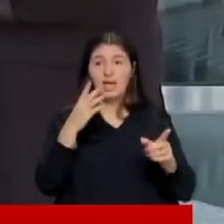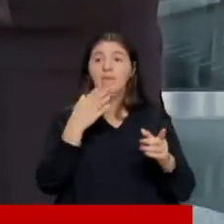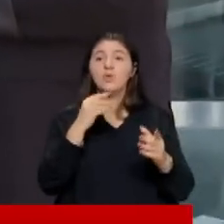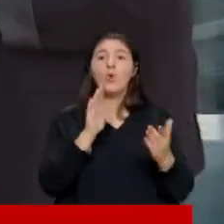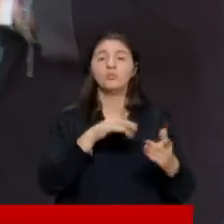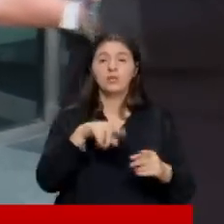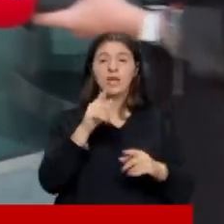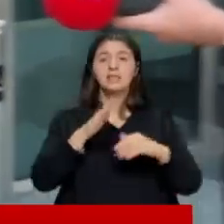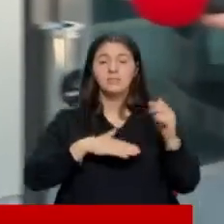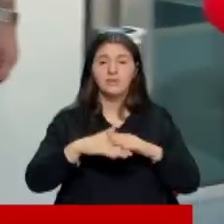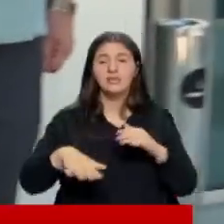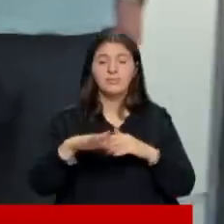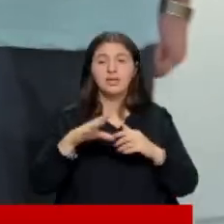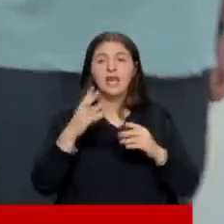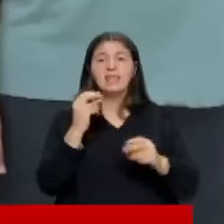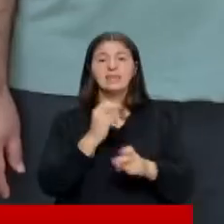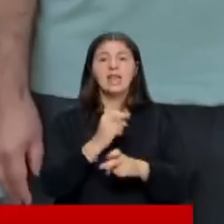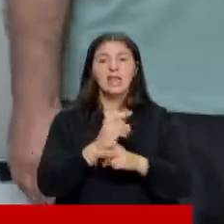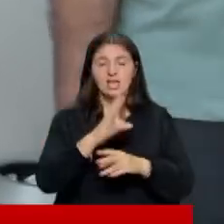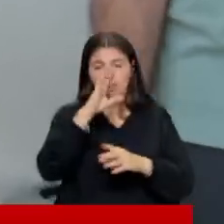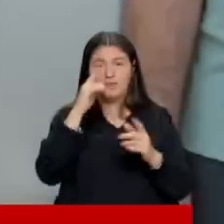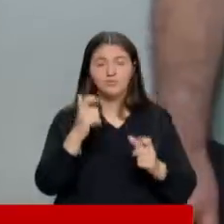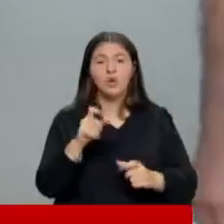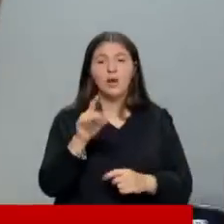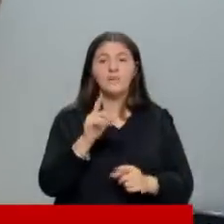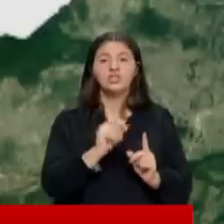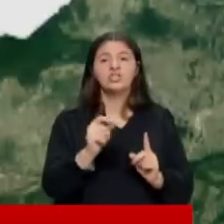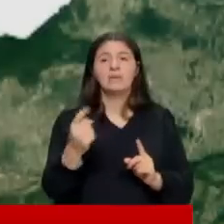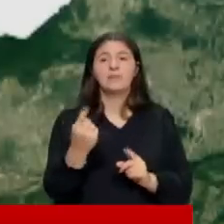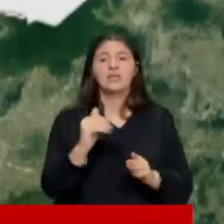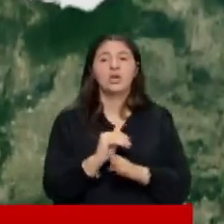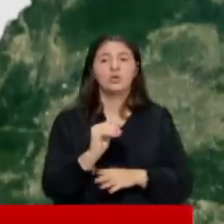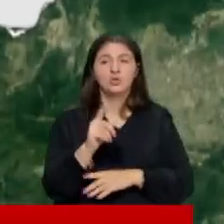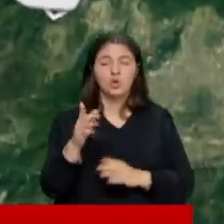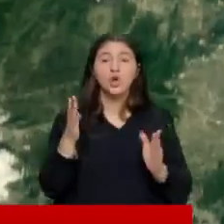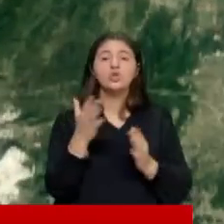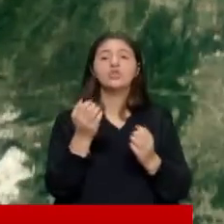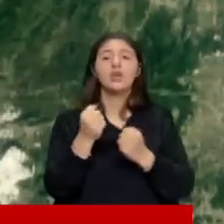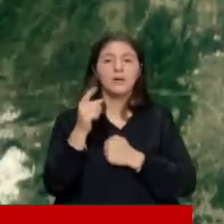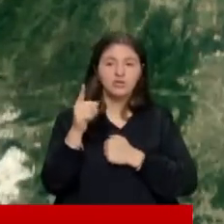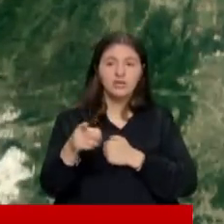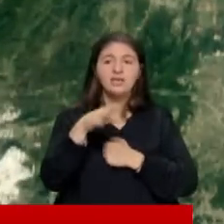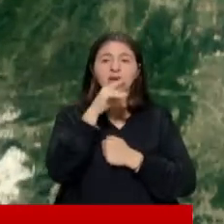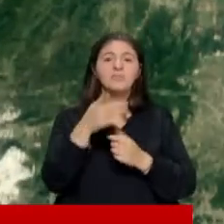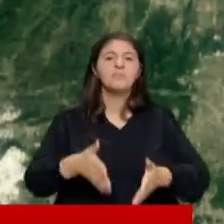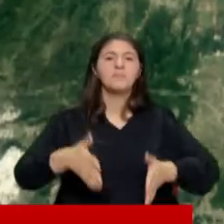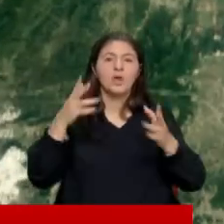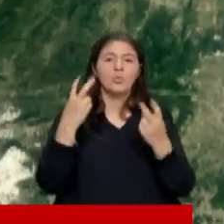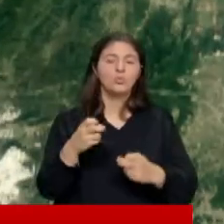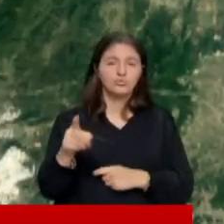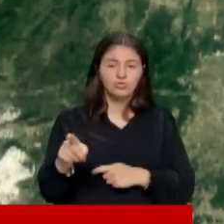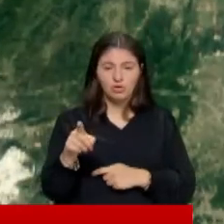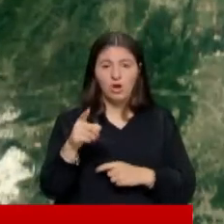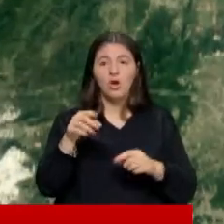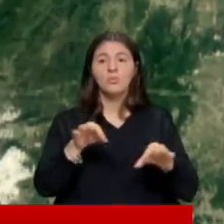komşuları yapıları ve zemini en riskli İstanbul'un 15 ilçesinden birinde Küçükçekmece'de yaşlı bir binada oturuyorlar